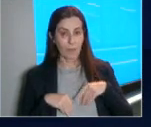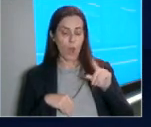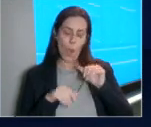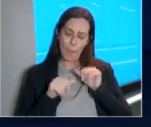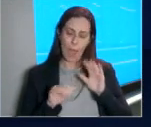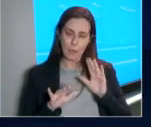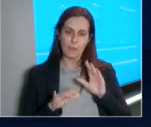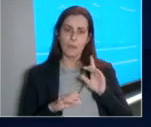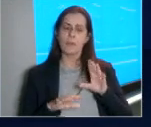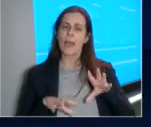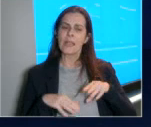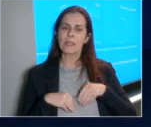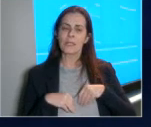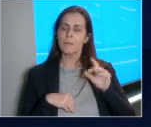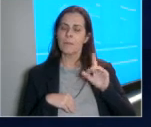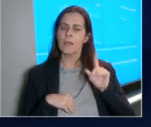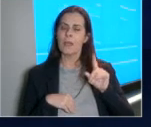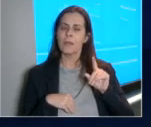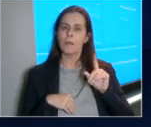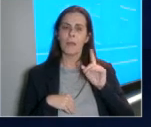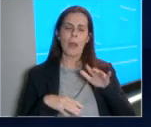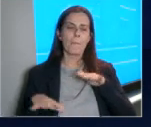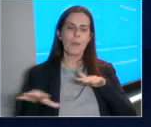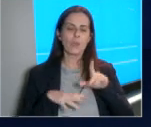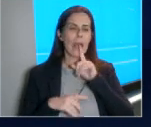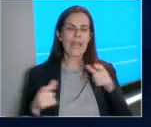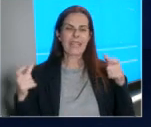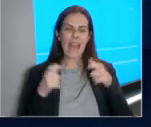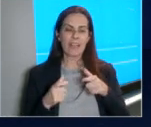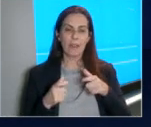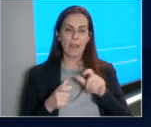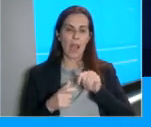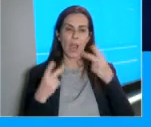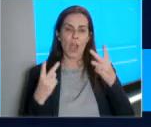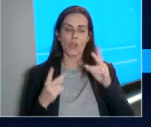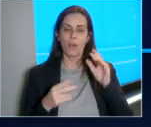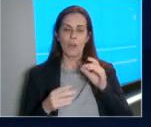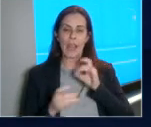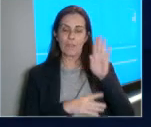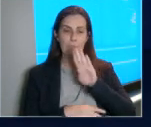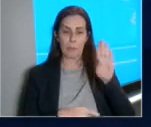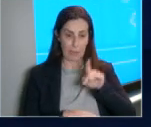מצביעים בעד, אבל בעיקר לא מצביעים נגד איזושהי ממשלה קטנה, העיקר שרק תוריד את נתניהו.